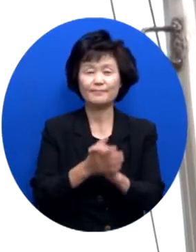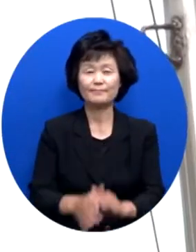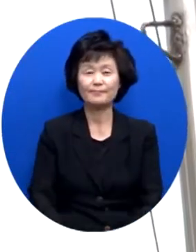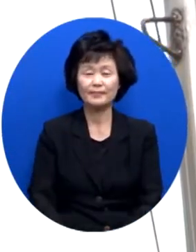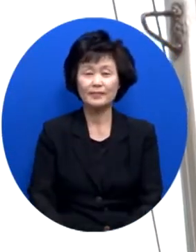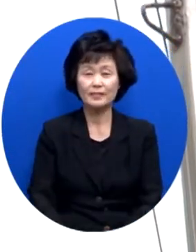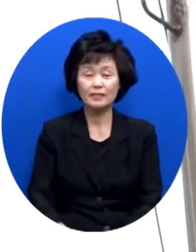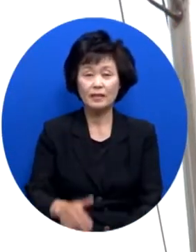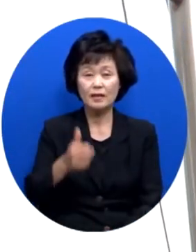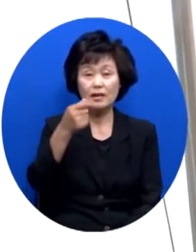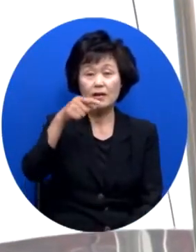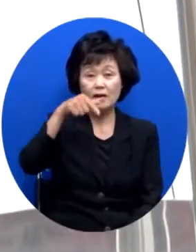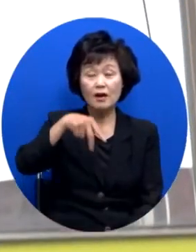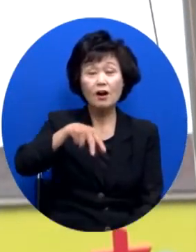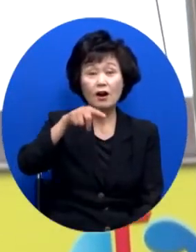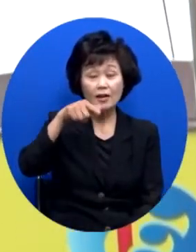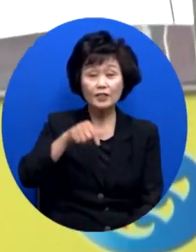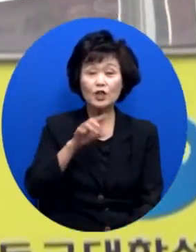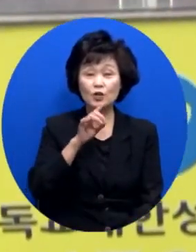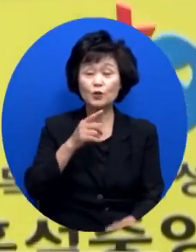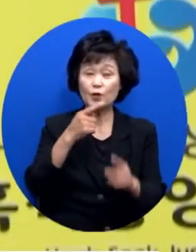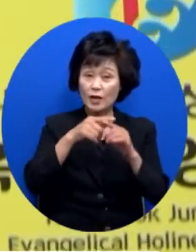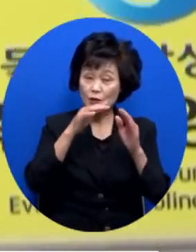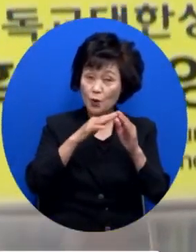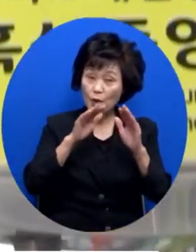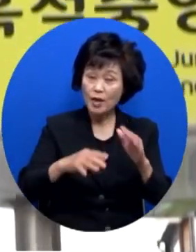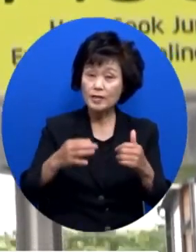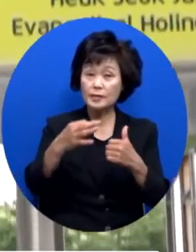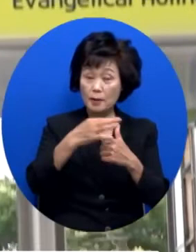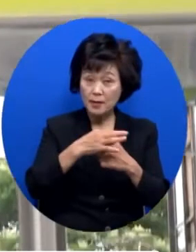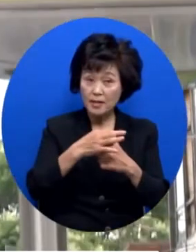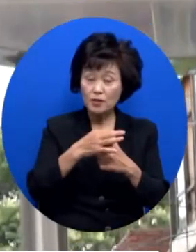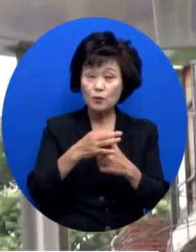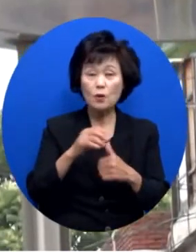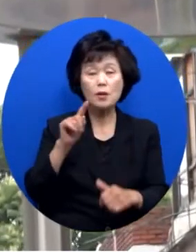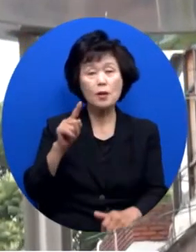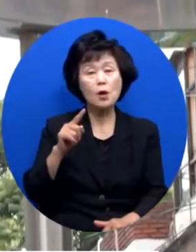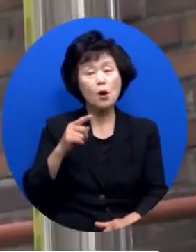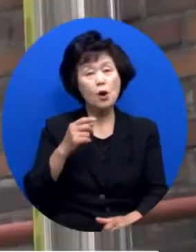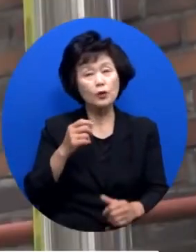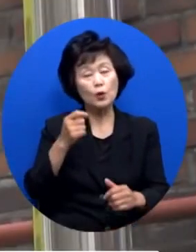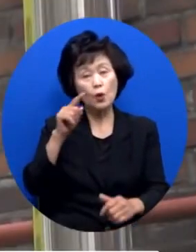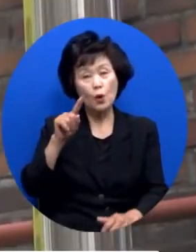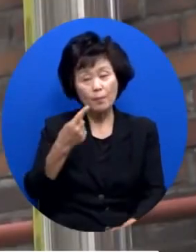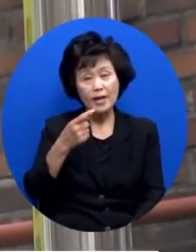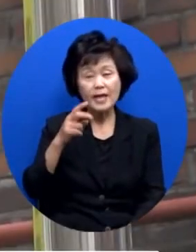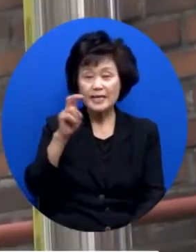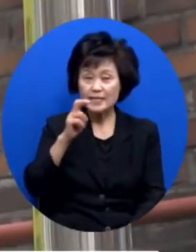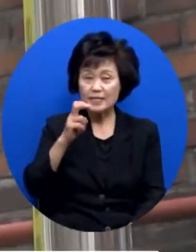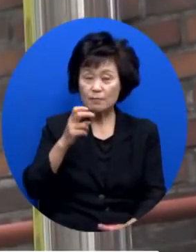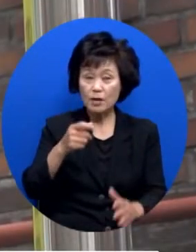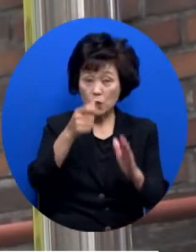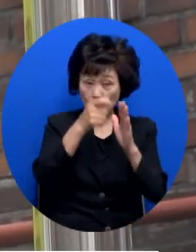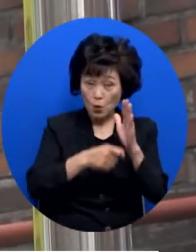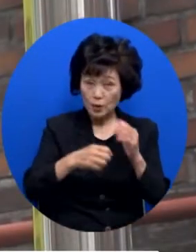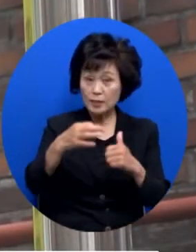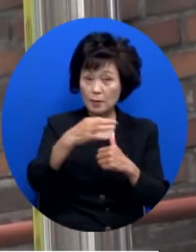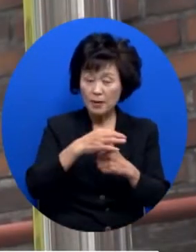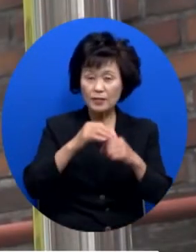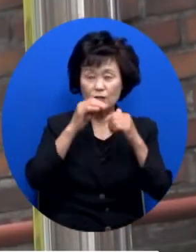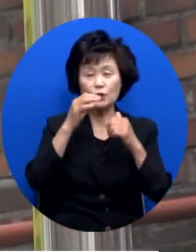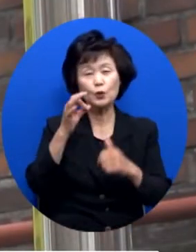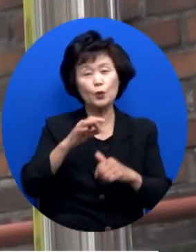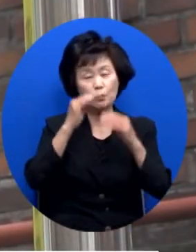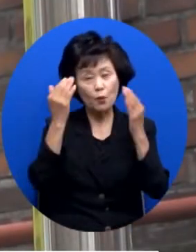심호했던 흑석중앙교회에서 주는 사례금과 월 152만 원 지급받는 교단연금 모두 순회